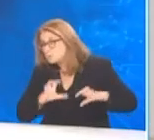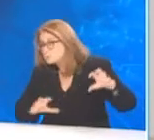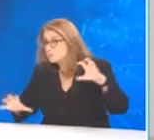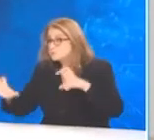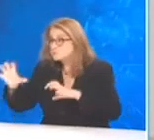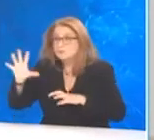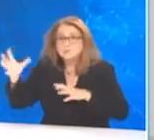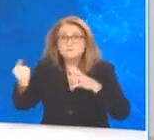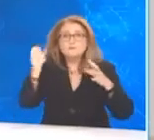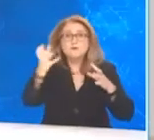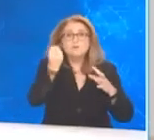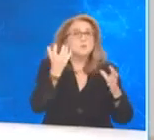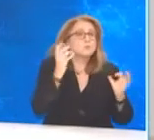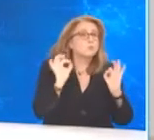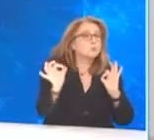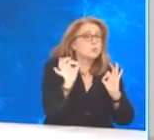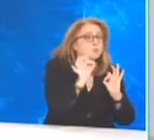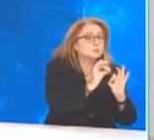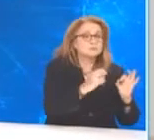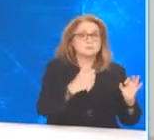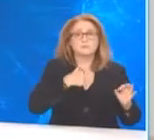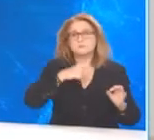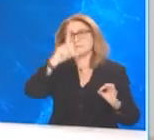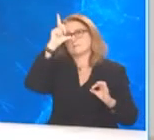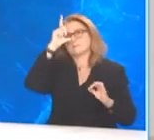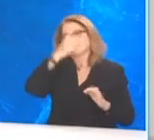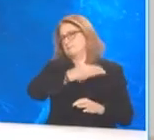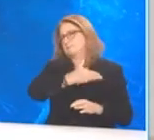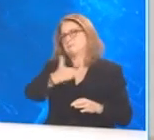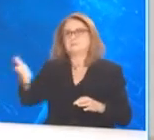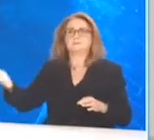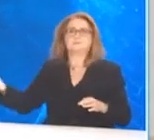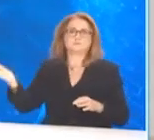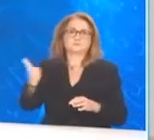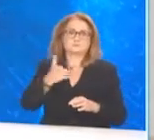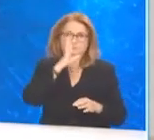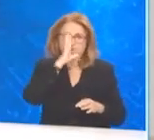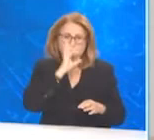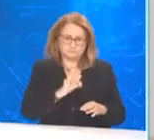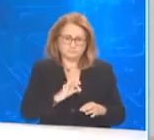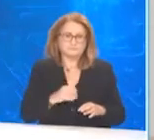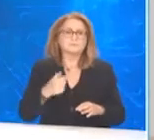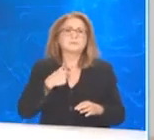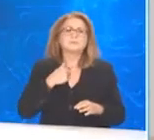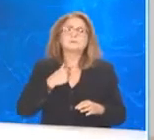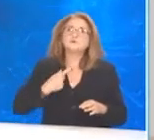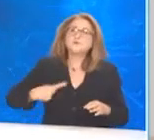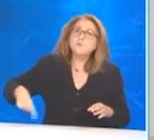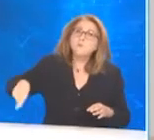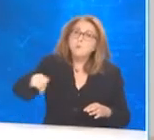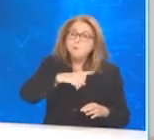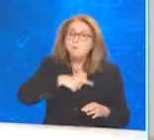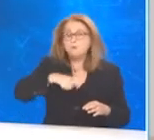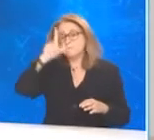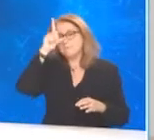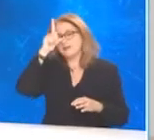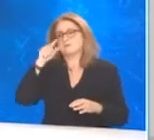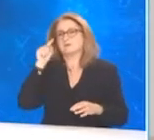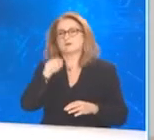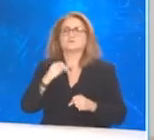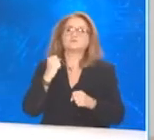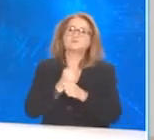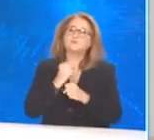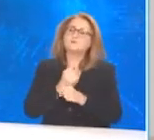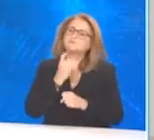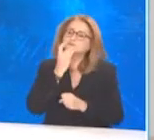ιχνηλάτησης. Και είμαι περήφανος για την προσπάθεια που κάνουν, όπως νομίζω ότι είμαστε περήφανοι όλοι όσοι βρισκόμαστε καθημερινά μαζί τους.